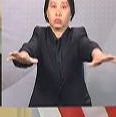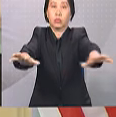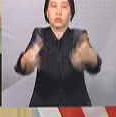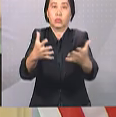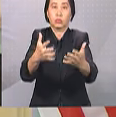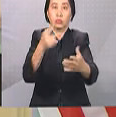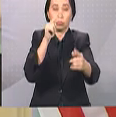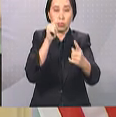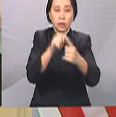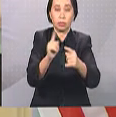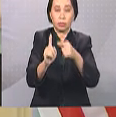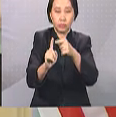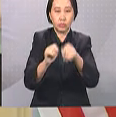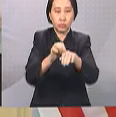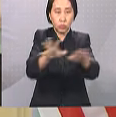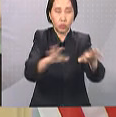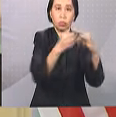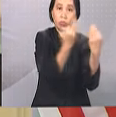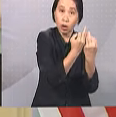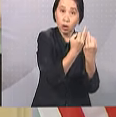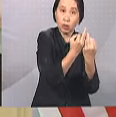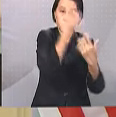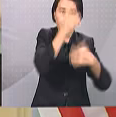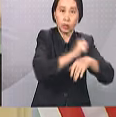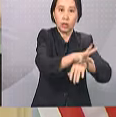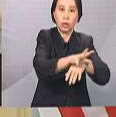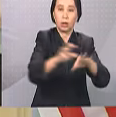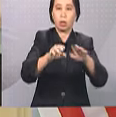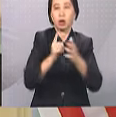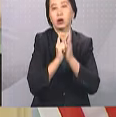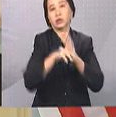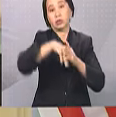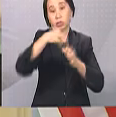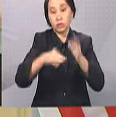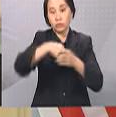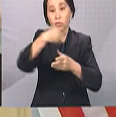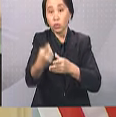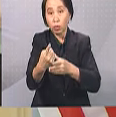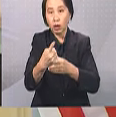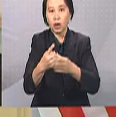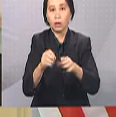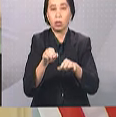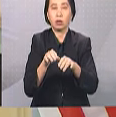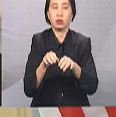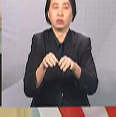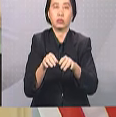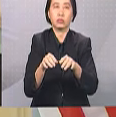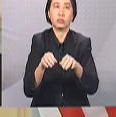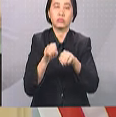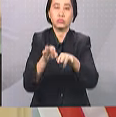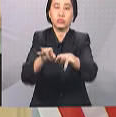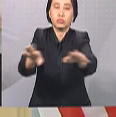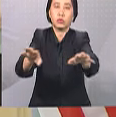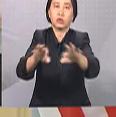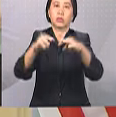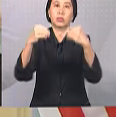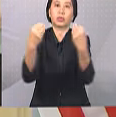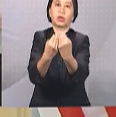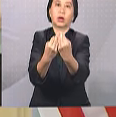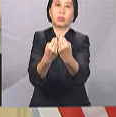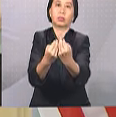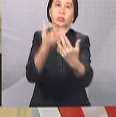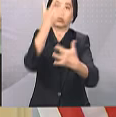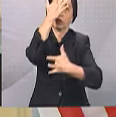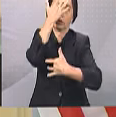saja kepada mereka, kepada keluarga mereka, malah masyarakat di sekitar mereka. Jadi sebab itulah kita tindakan